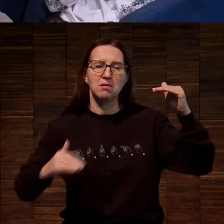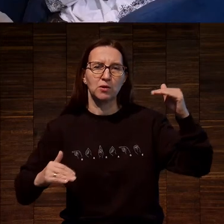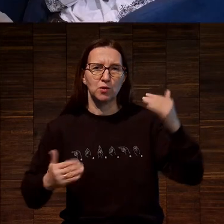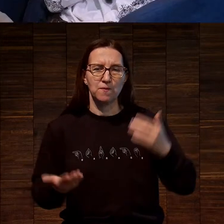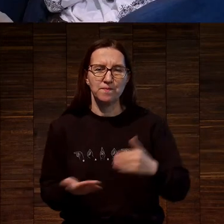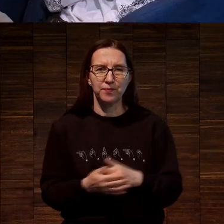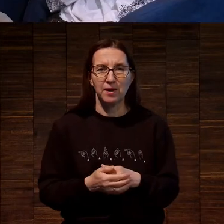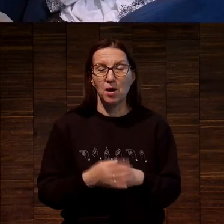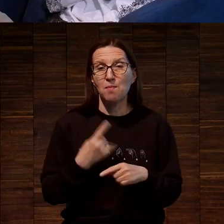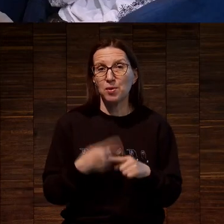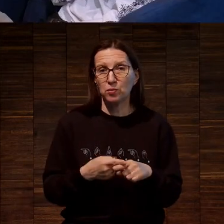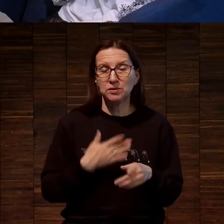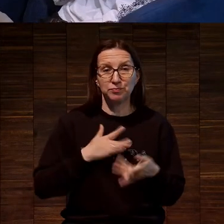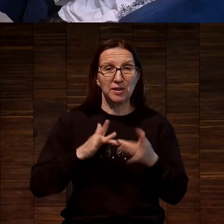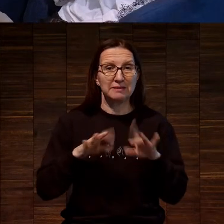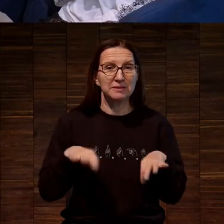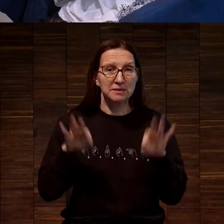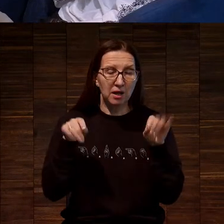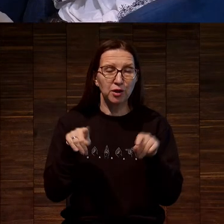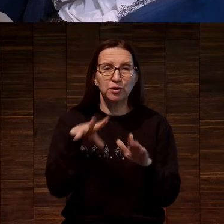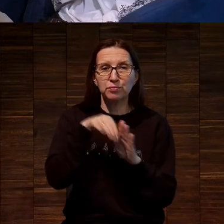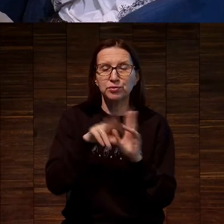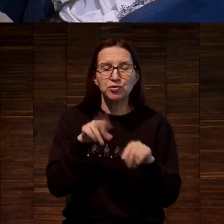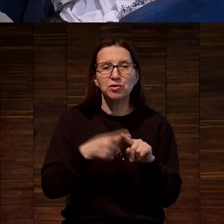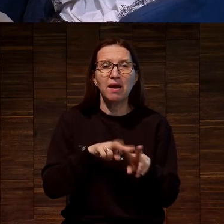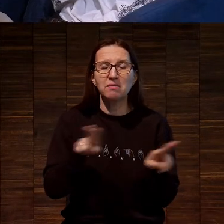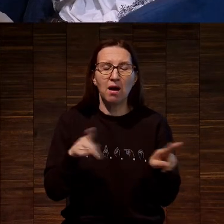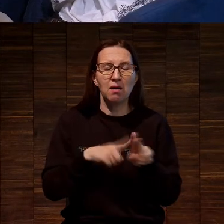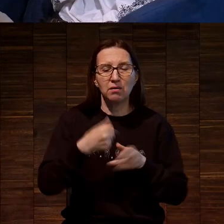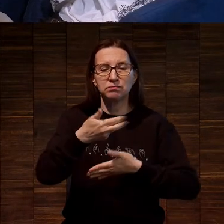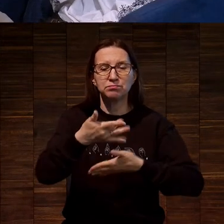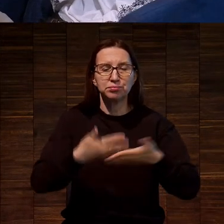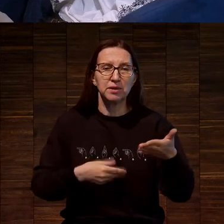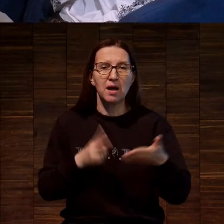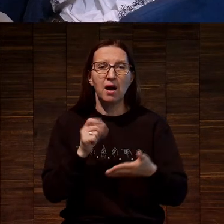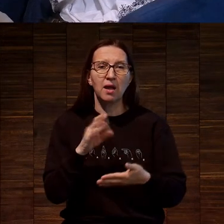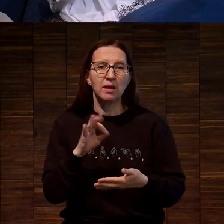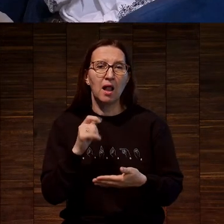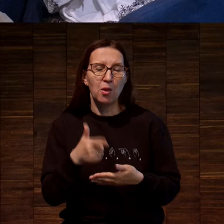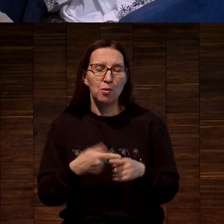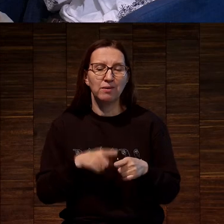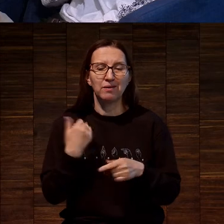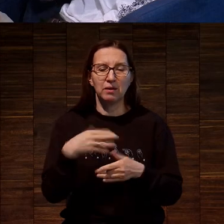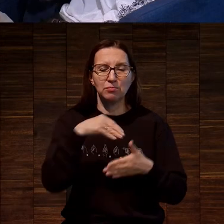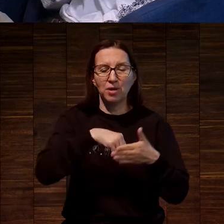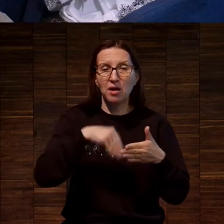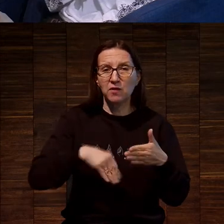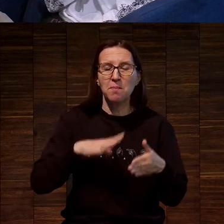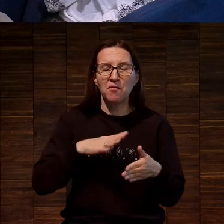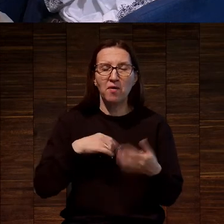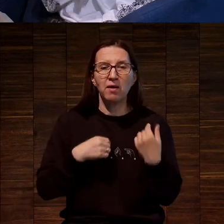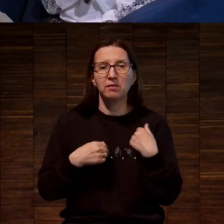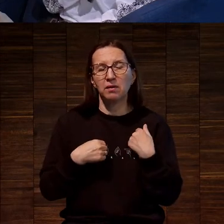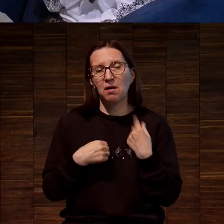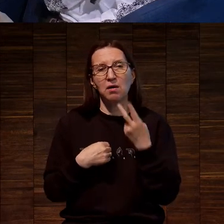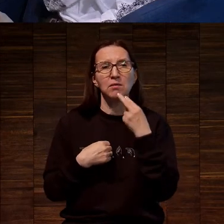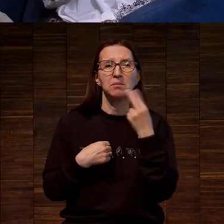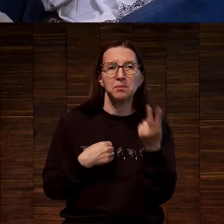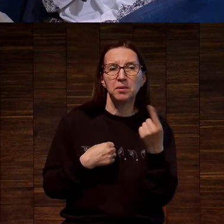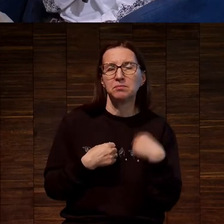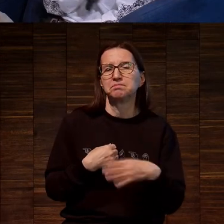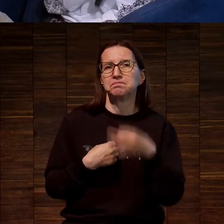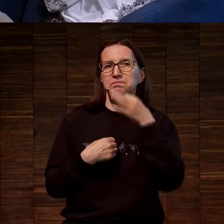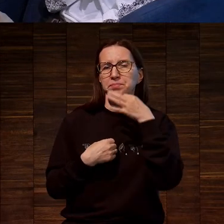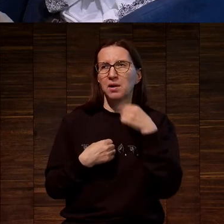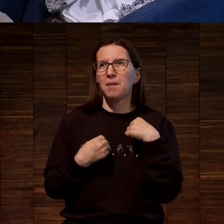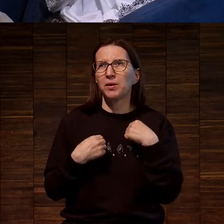Опять же, сайт работает как каталог и архив. То есть можно всегда, если запомнился какой-то художник и не нашли его в Инстаграме,